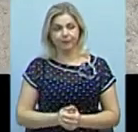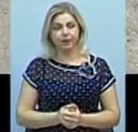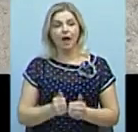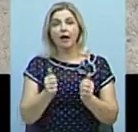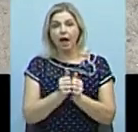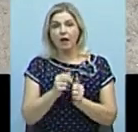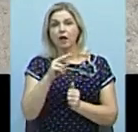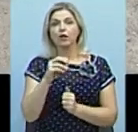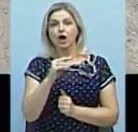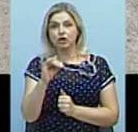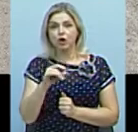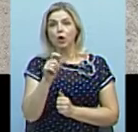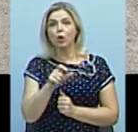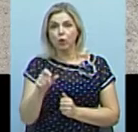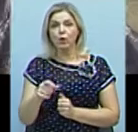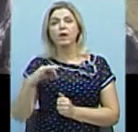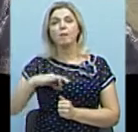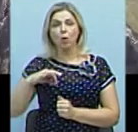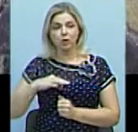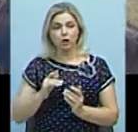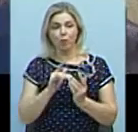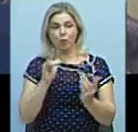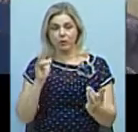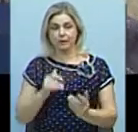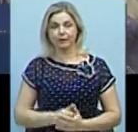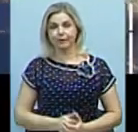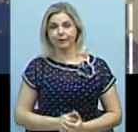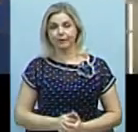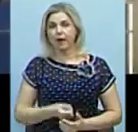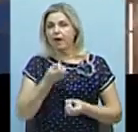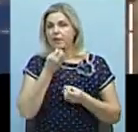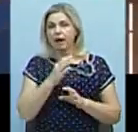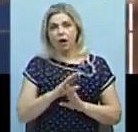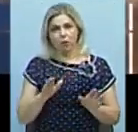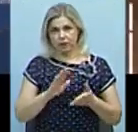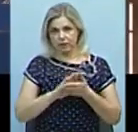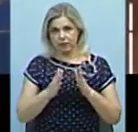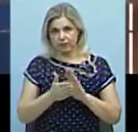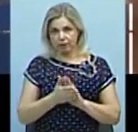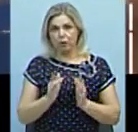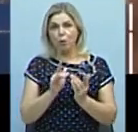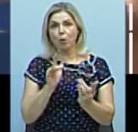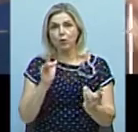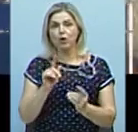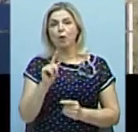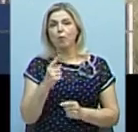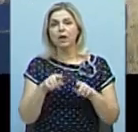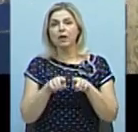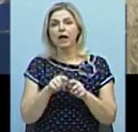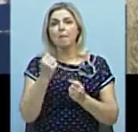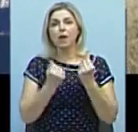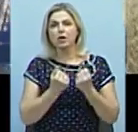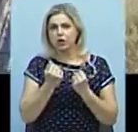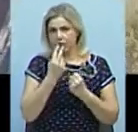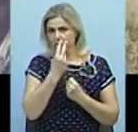потрапити туди, люди користуються мостом. Нехороше состояние, тому що такі... Дуже поганий стан мосту, тому що такі машини